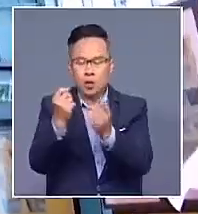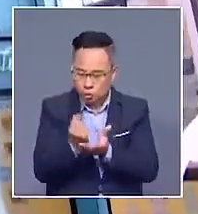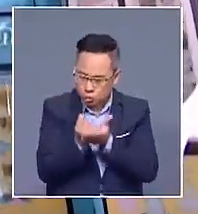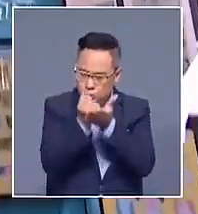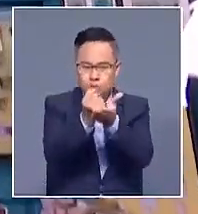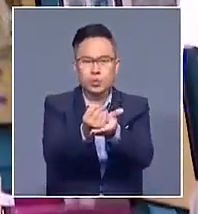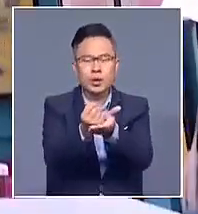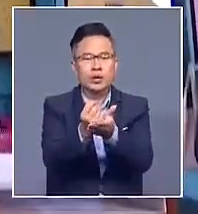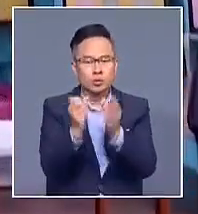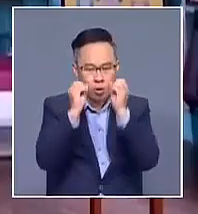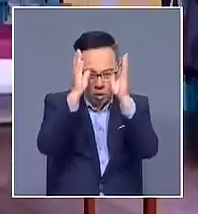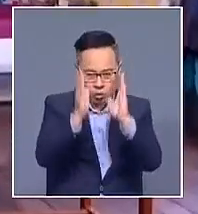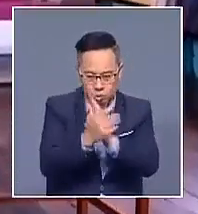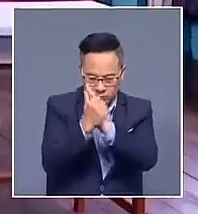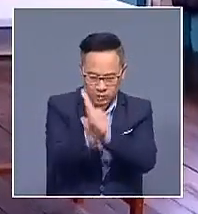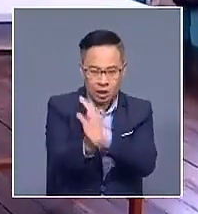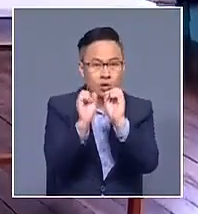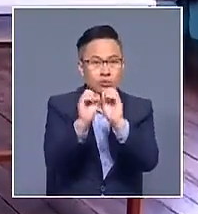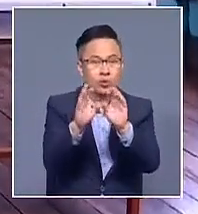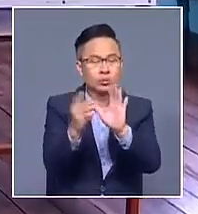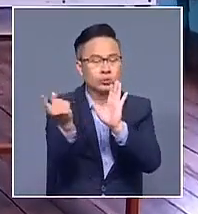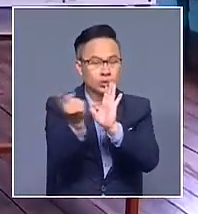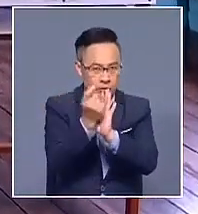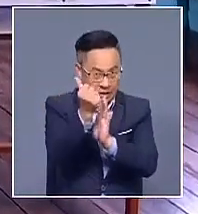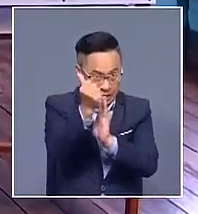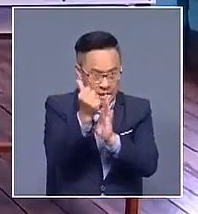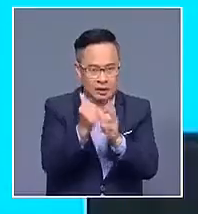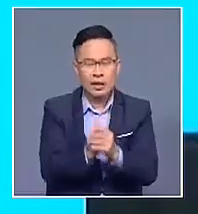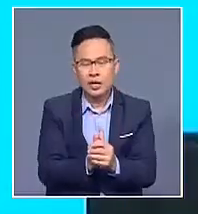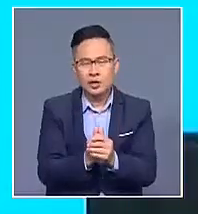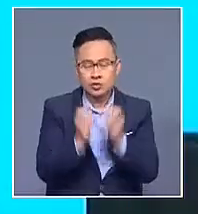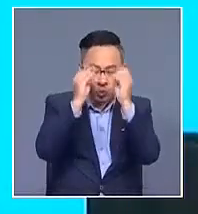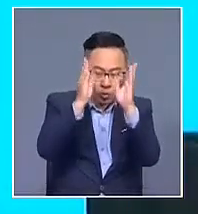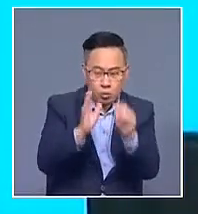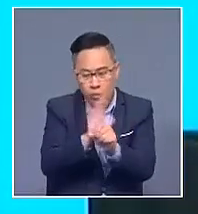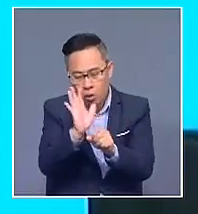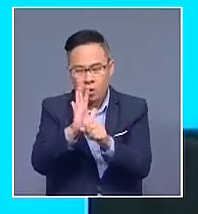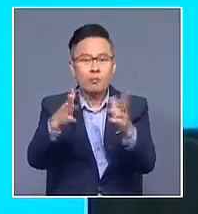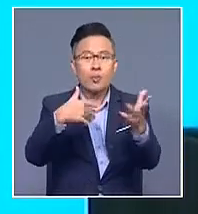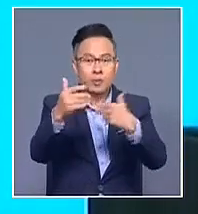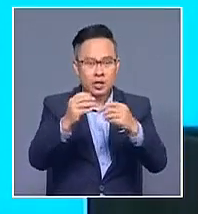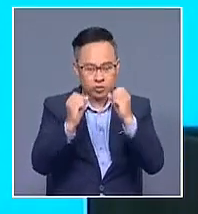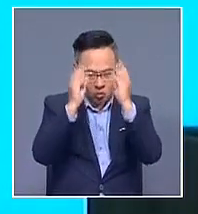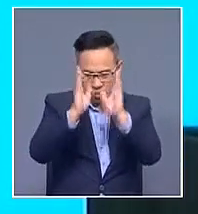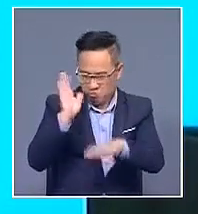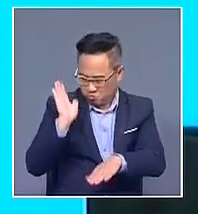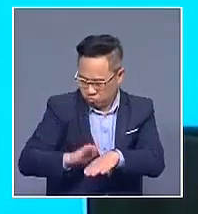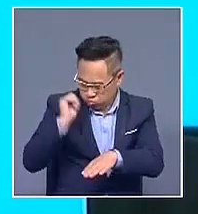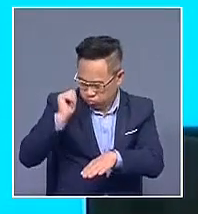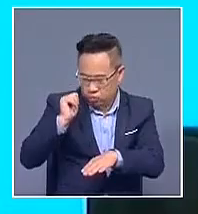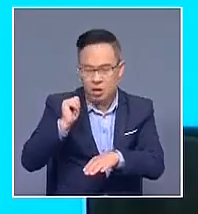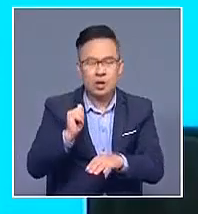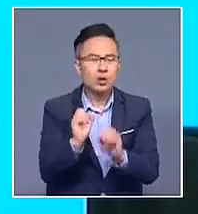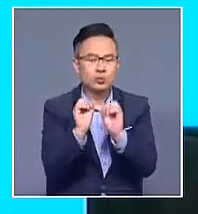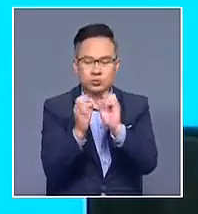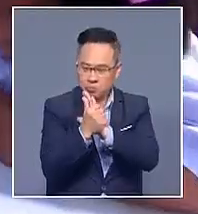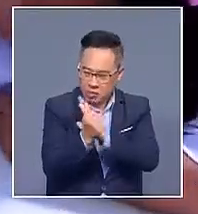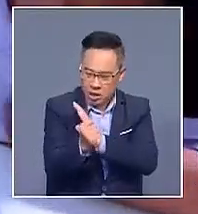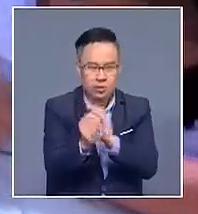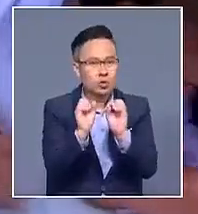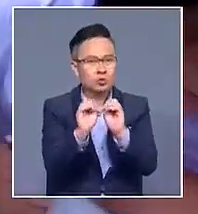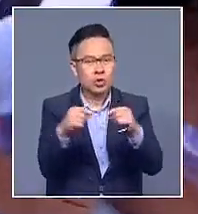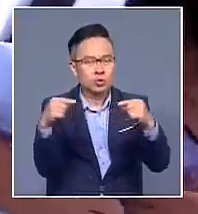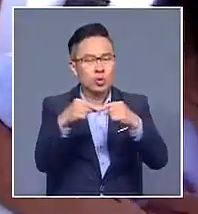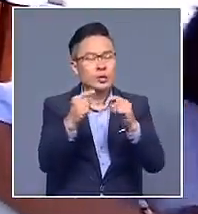นบทและโรงเรียนที่มีครูไม่เพียงพอจะได้เรียนกับครูเก่งๆจากส่วนกลางผ่านช่องทางทีวีดาวเทียมแต่